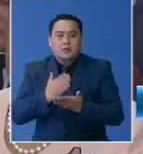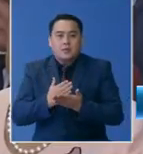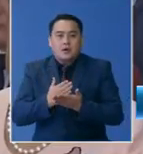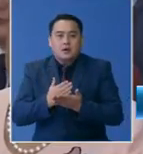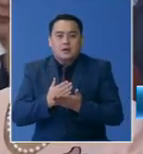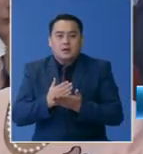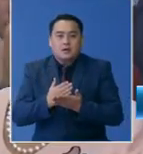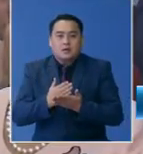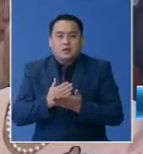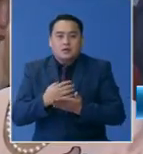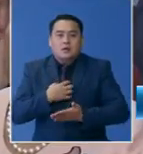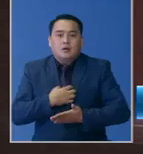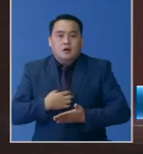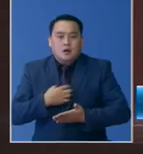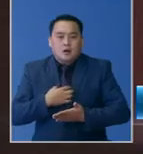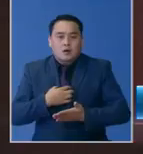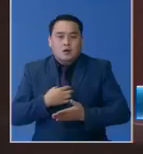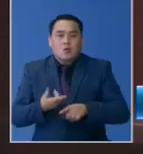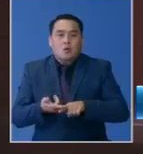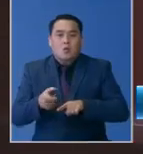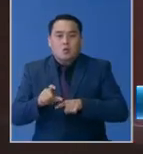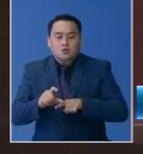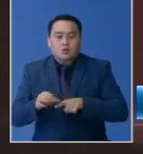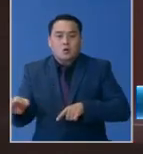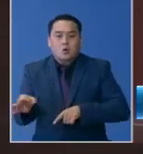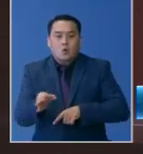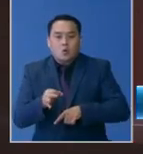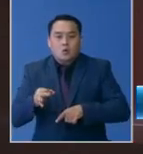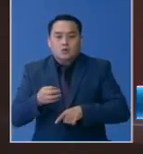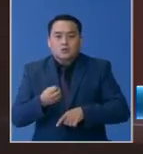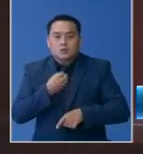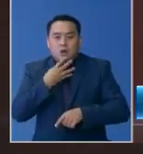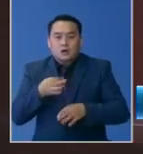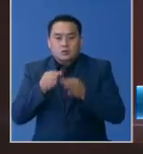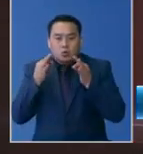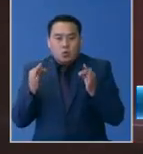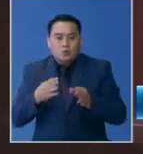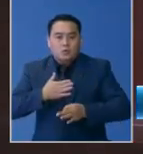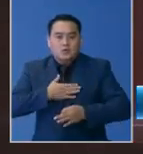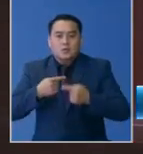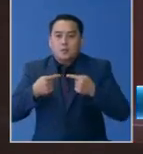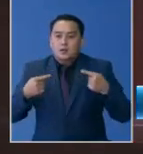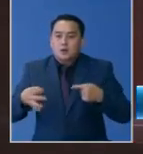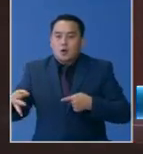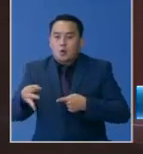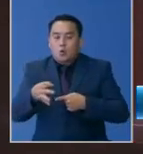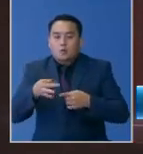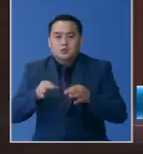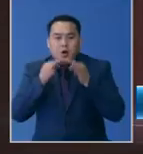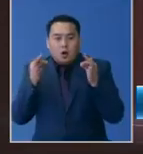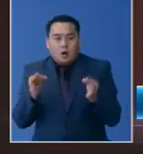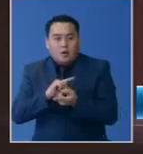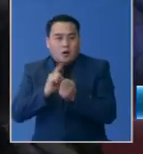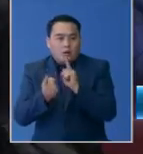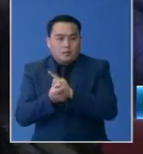Негіз бар деп ойлаймыз, сондықтан осы облыстың жақсы тәжірибесі бізде басқа облыстарға да